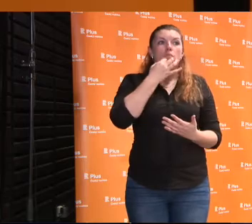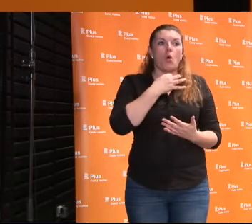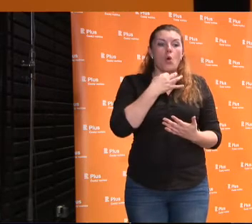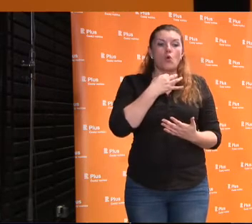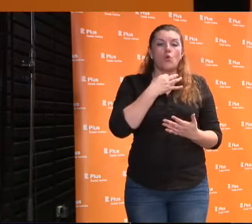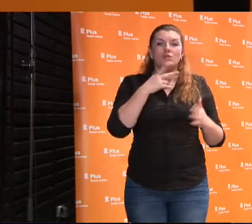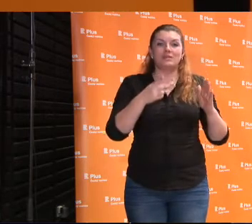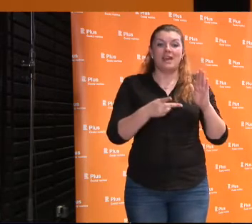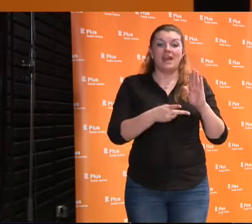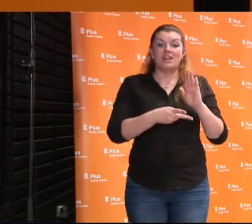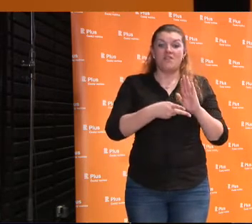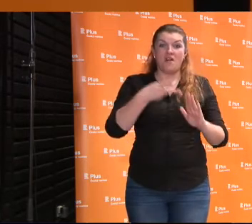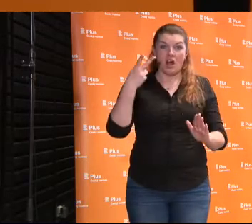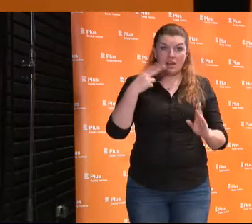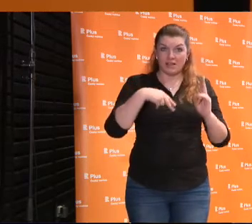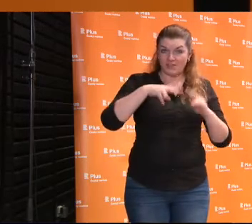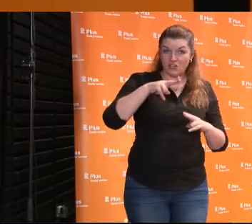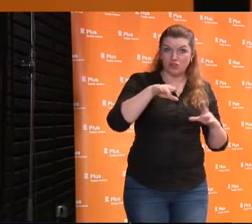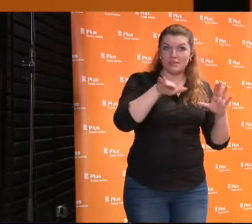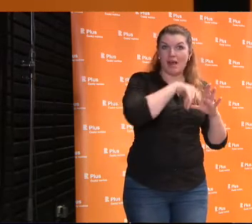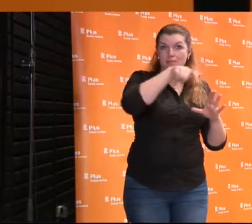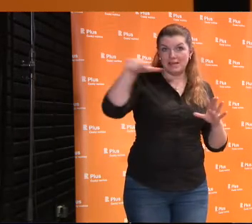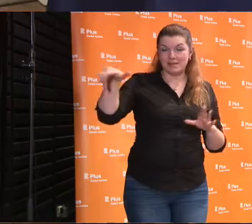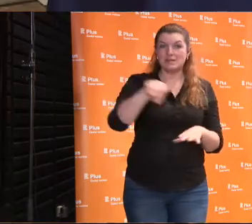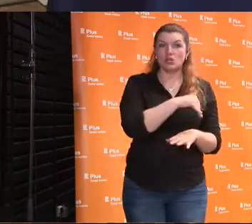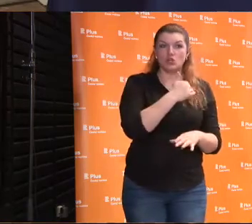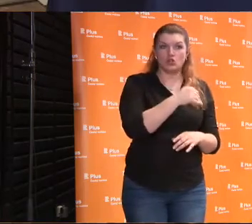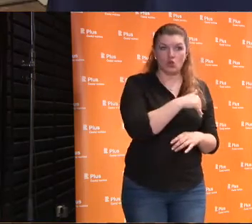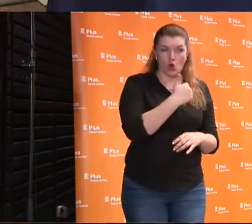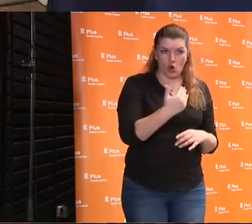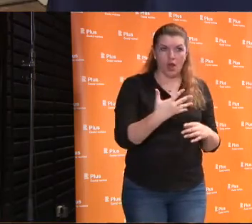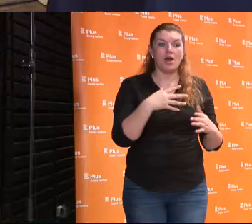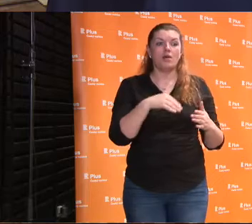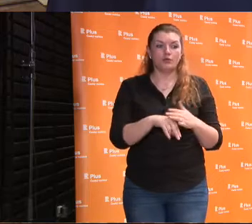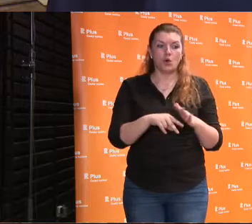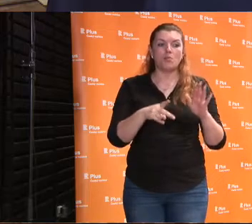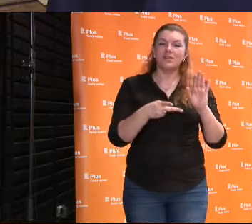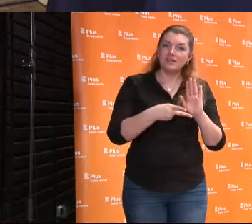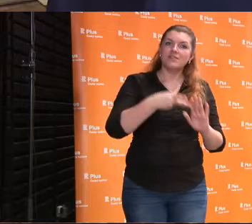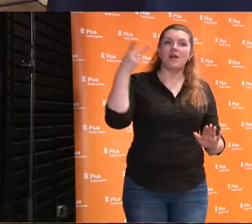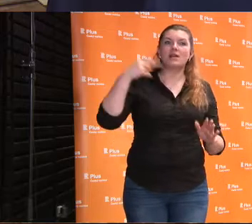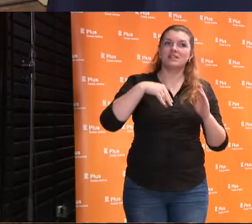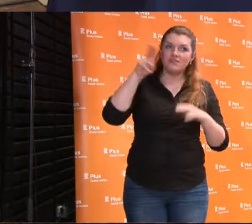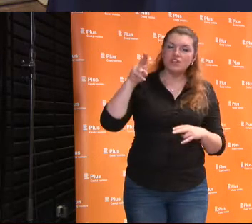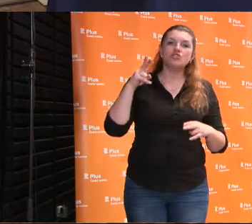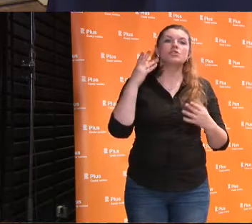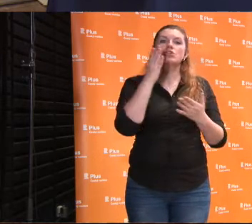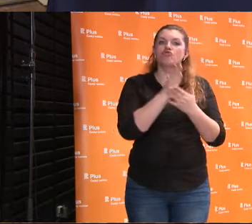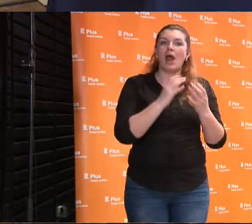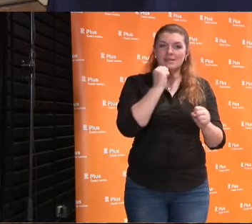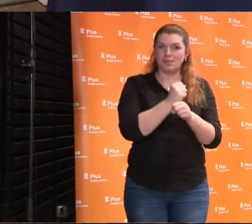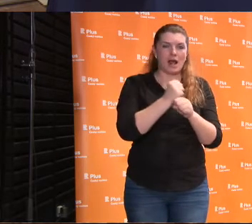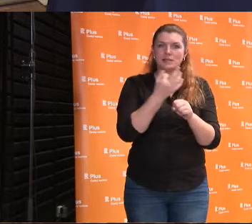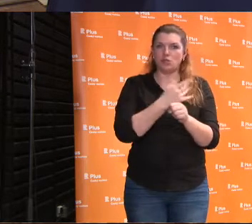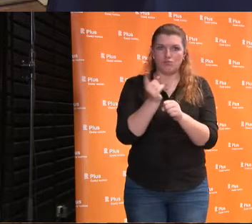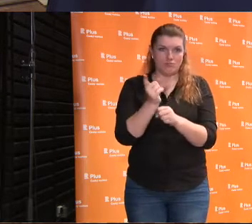jestliže zvýšíme dvakrát počet pracovníků ve školství, tak jsme dvakrát v tomto sektoru zvýšili nekomoditní část práce. Jestliže hovoříme